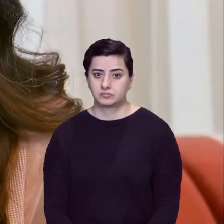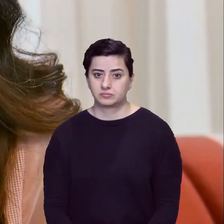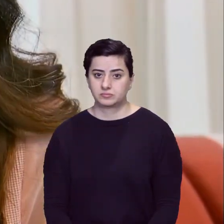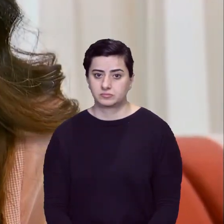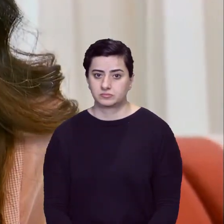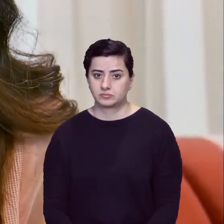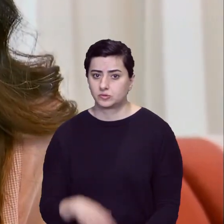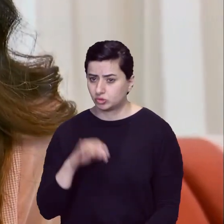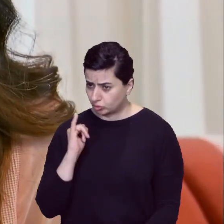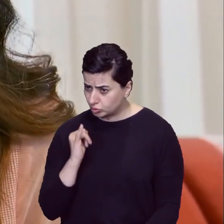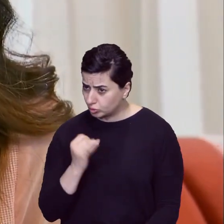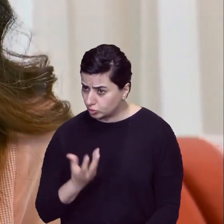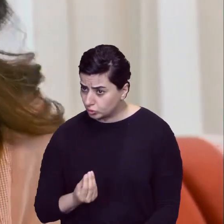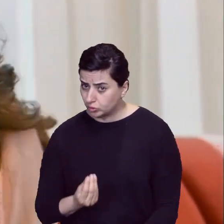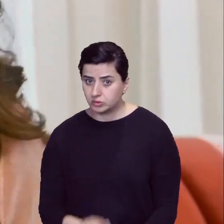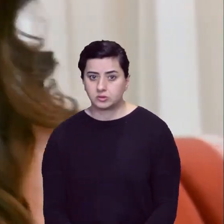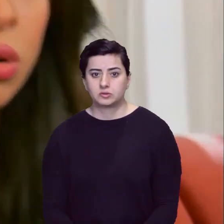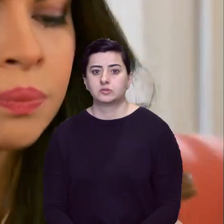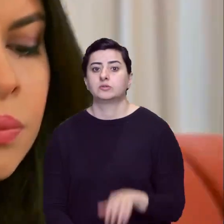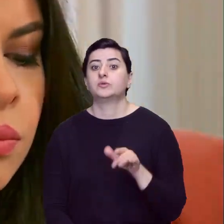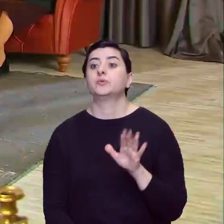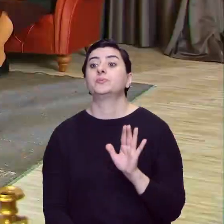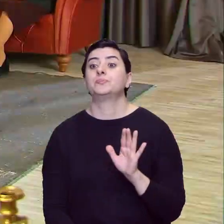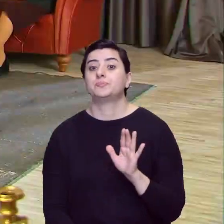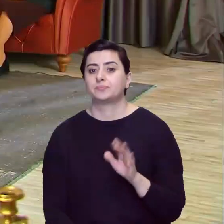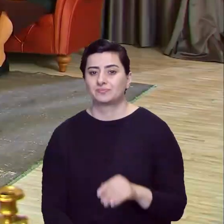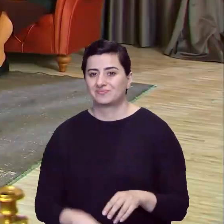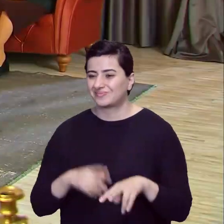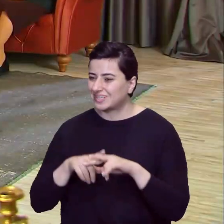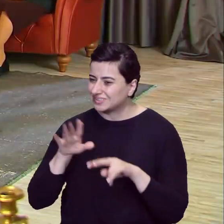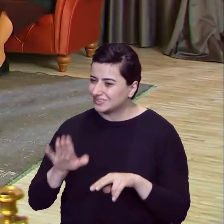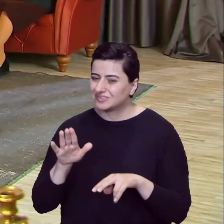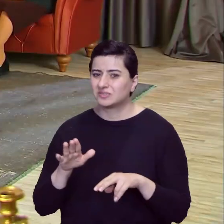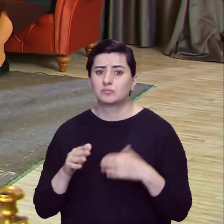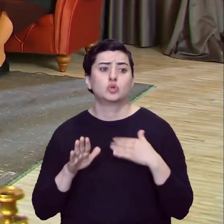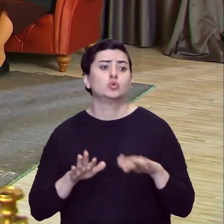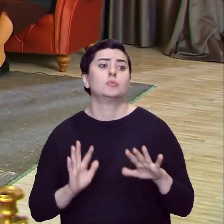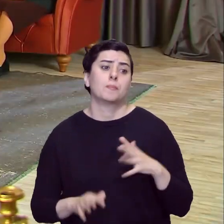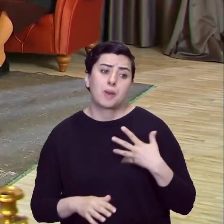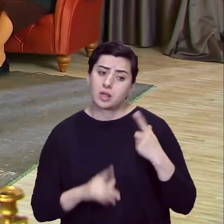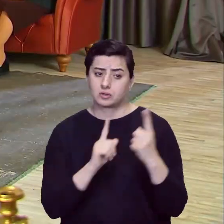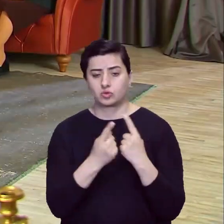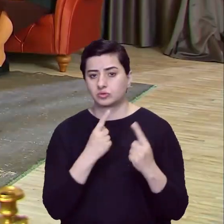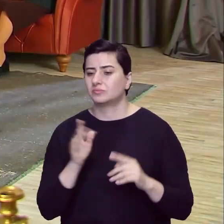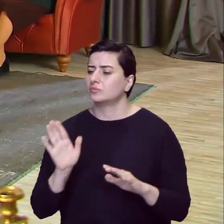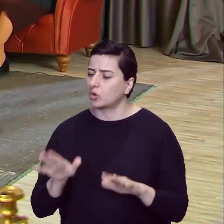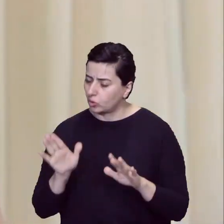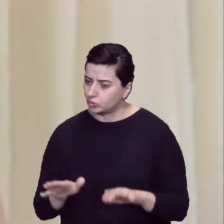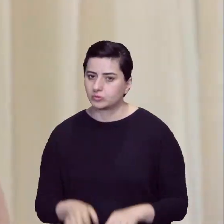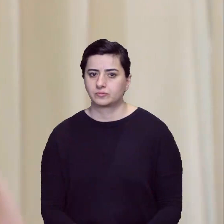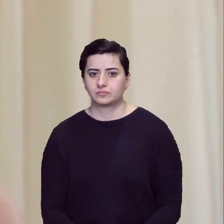O kadar kötü yani. Yok. Ayşeciğim. Hani ben duramam, gidip yok, konuşacağım. Otur yavrum,